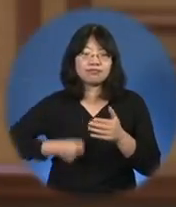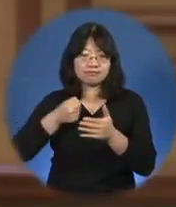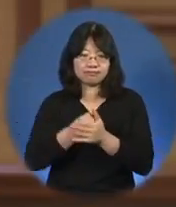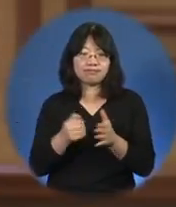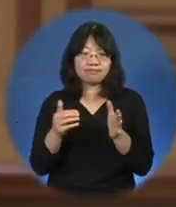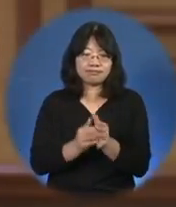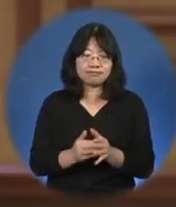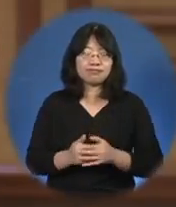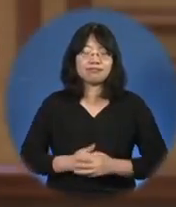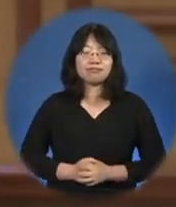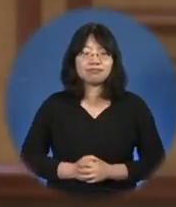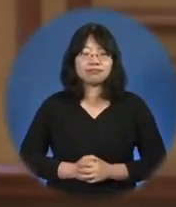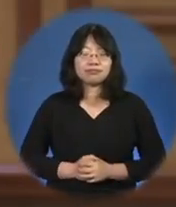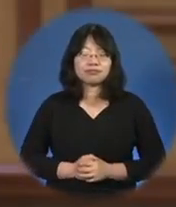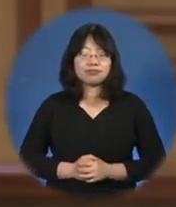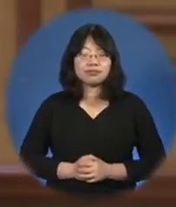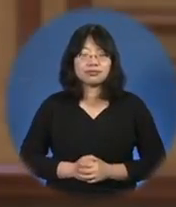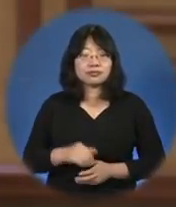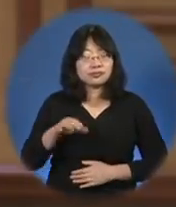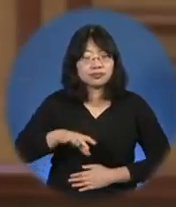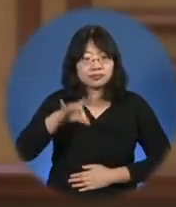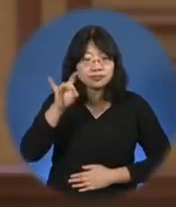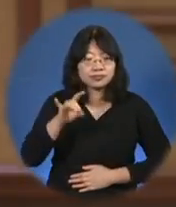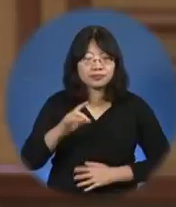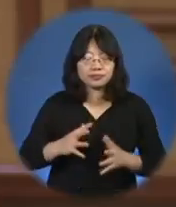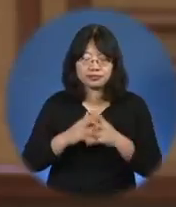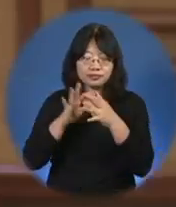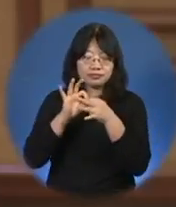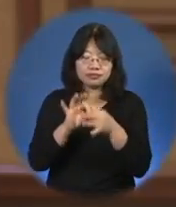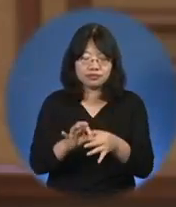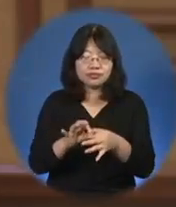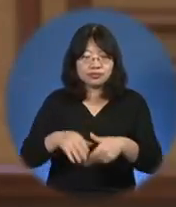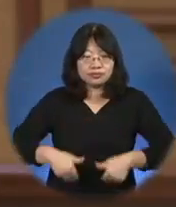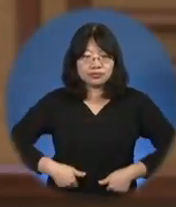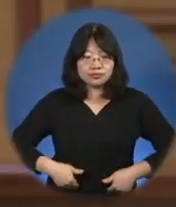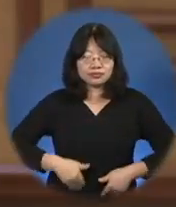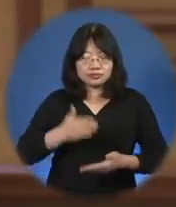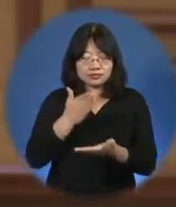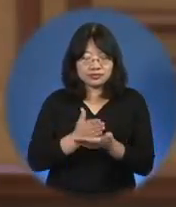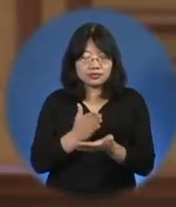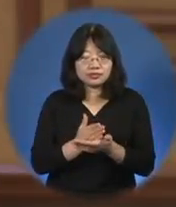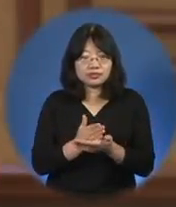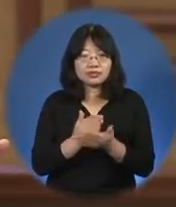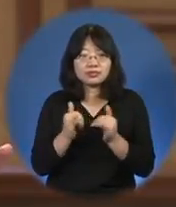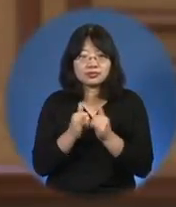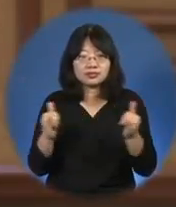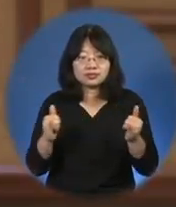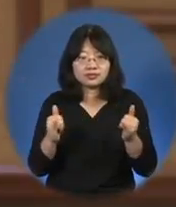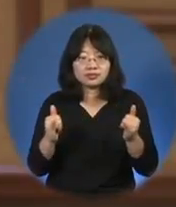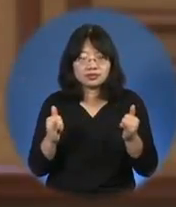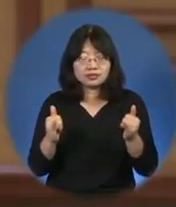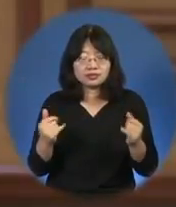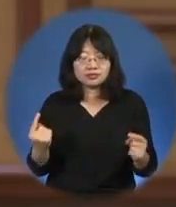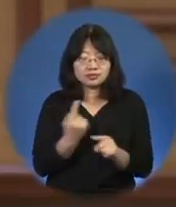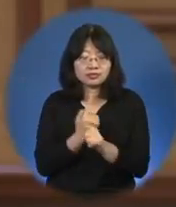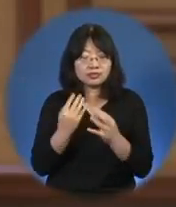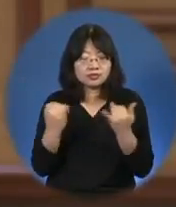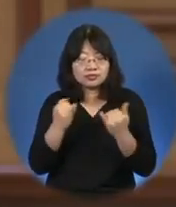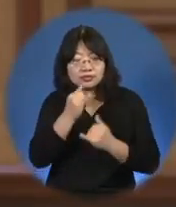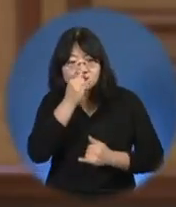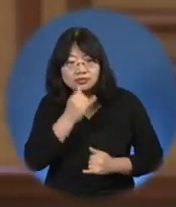거네. 그렇습니다. 그러면 처음에 공사 계속 해야 된다, 하지 말아야 된다라고 했던 분들이 이렇게 변한 분들도